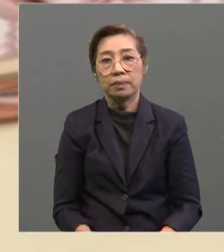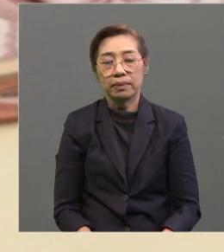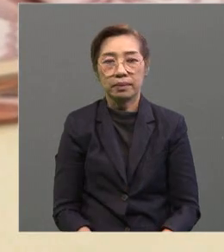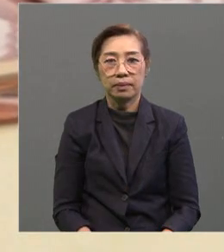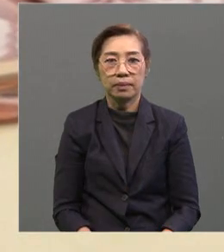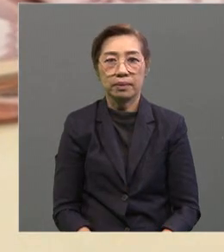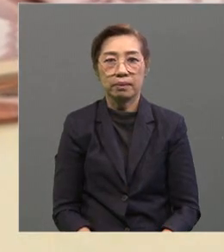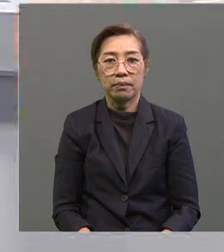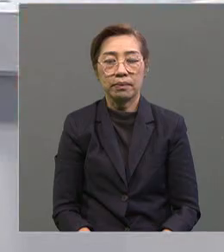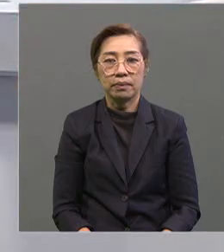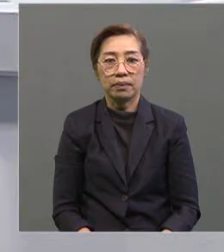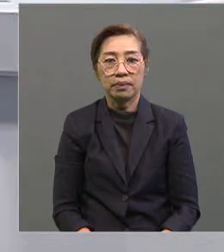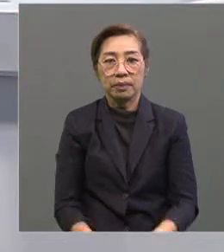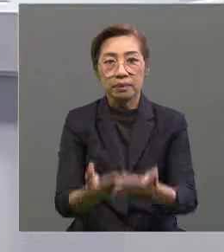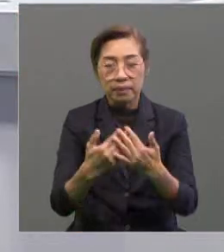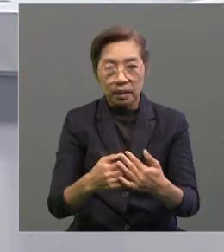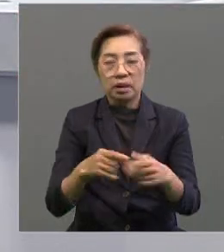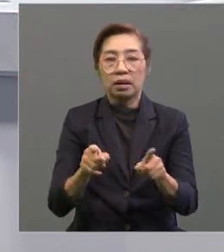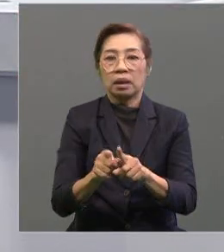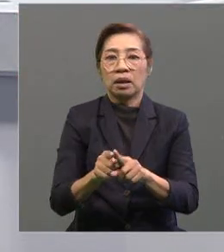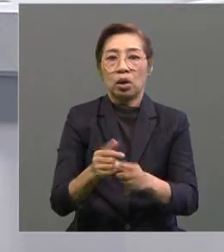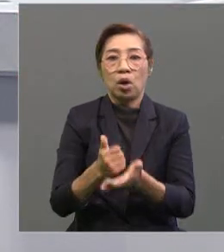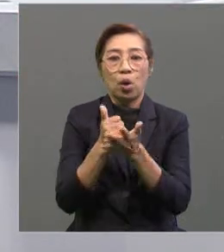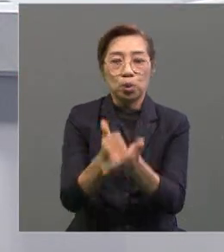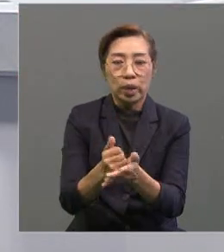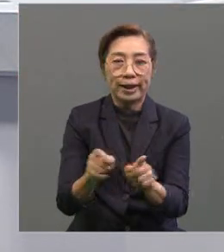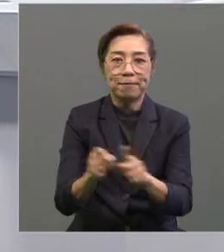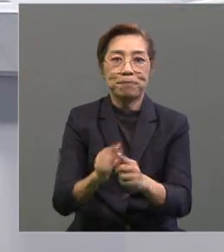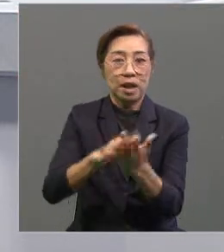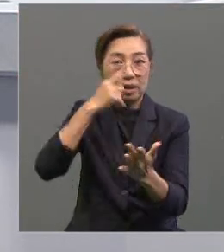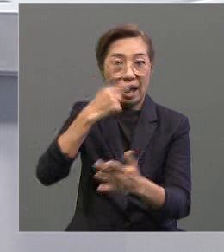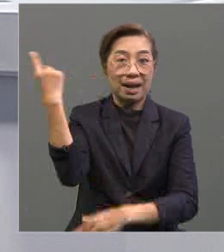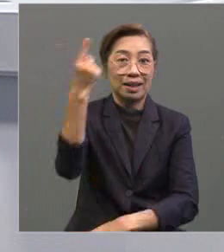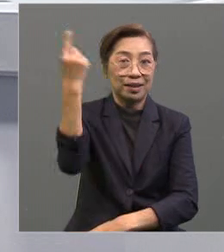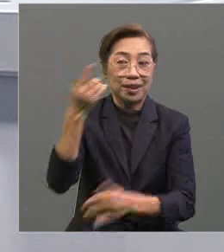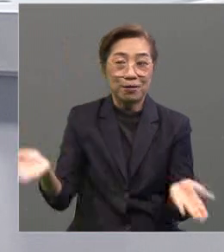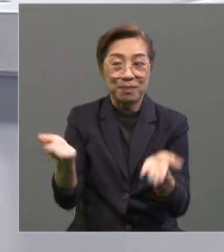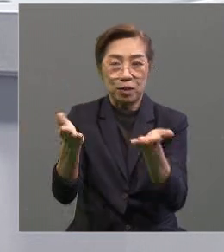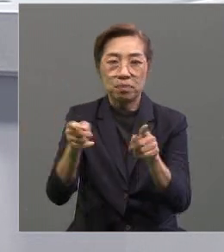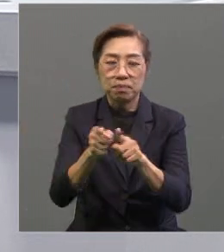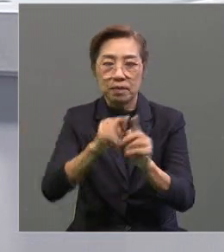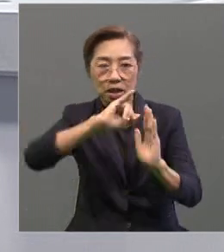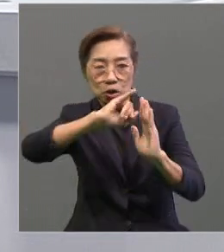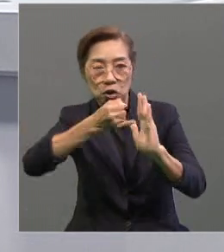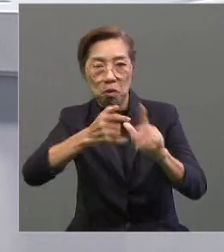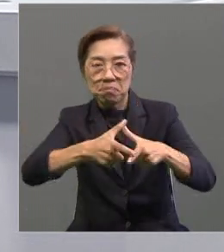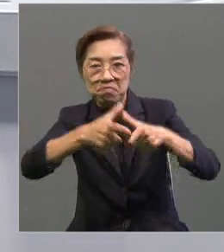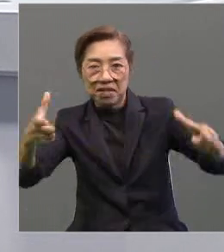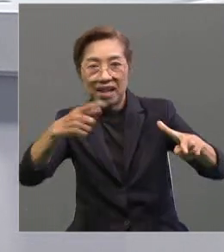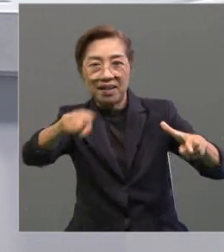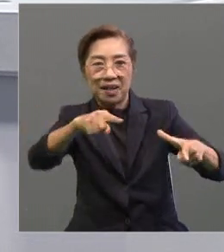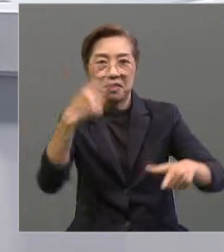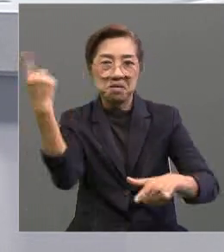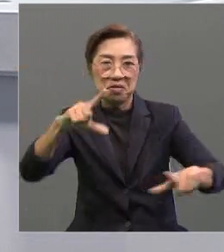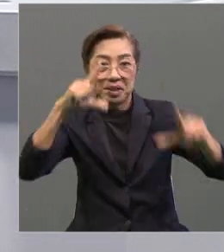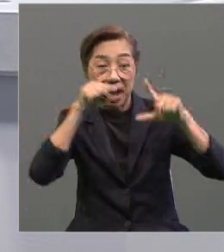ค่ะมาดูอีกมาตรการหนึที่จะกระตุ้นการท่องเที่ยวโดยเฉพาะในแหล่งที่เป็นจังหวัดท่องเที่ยวใหญ่ๆมีการที่จะ